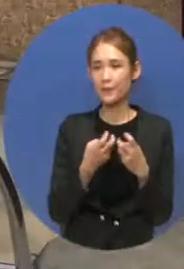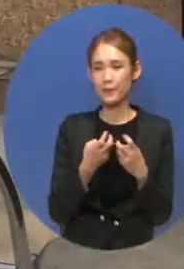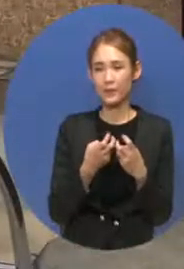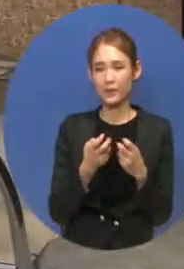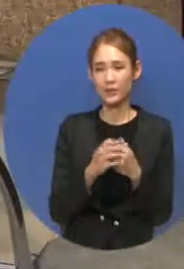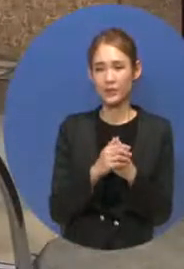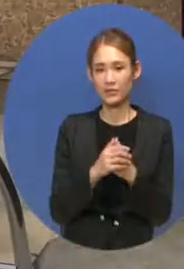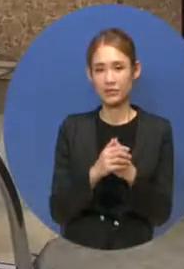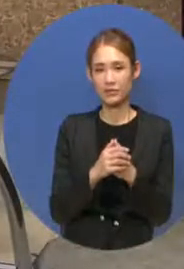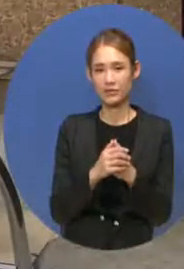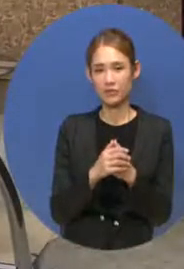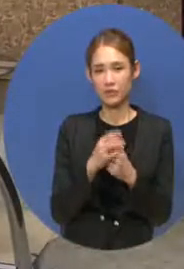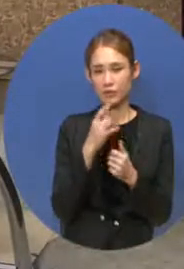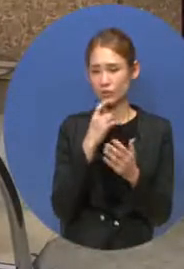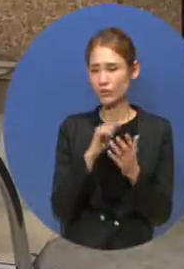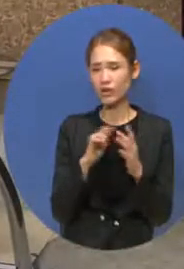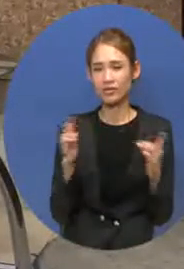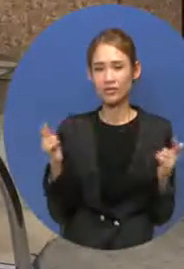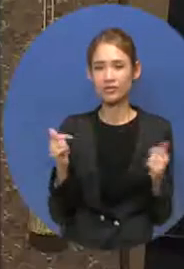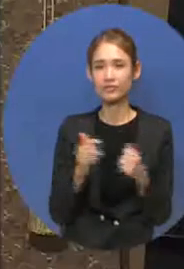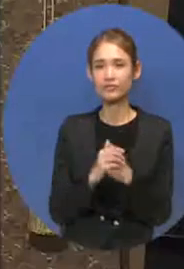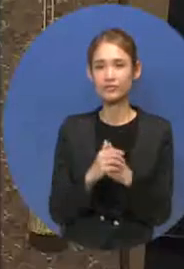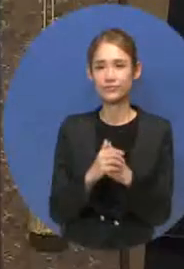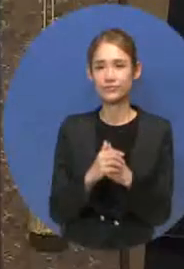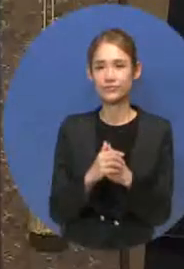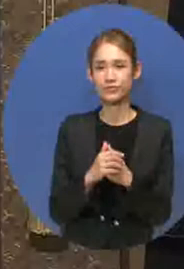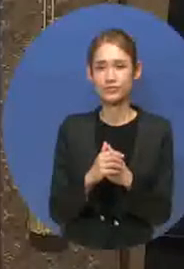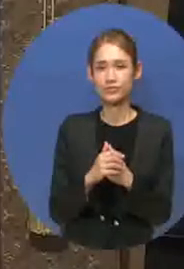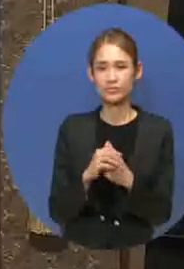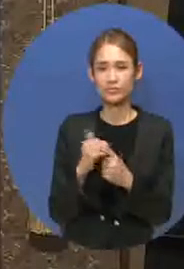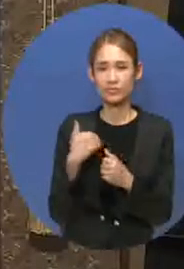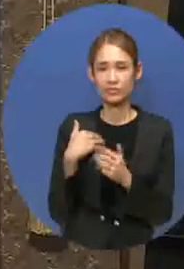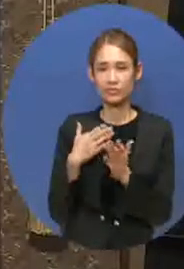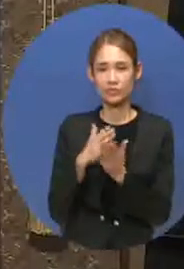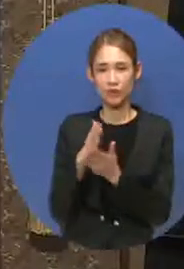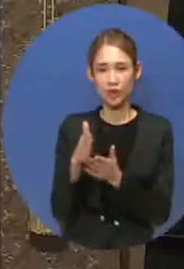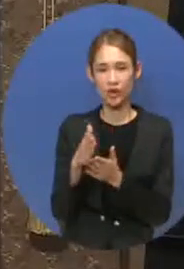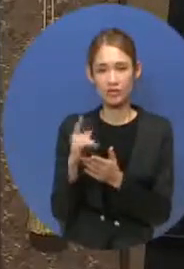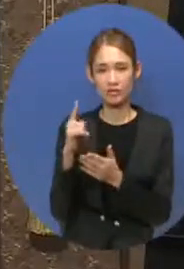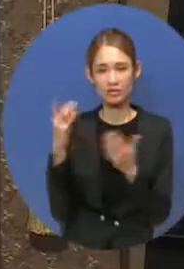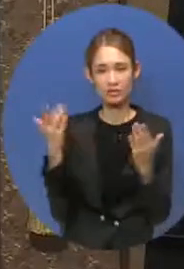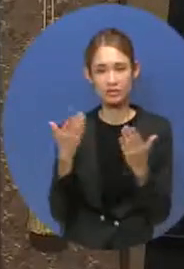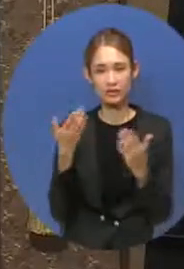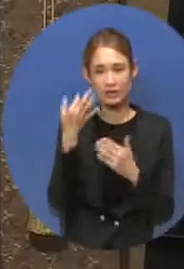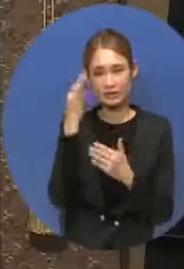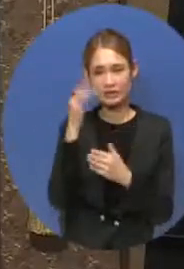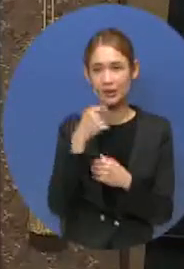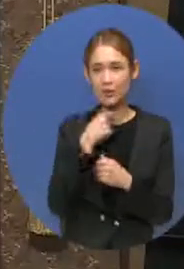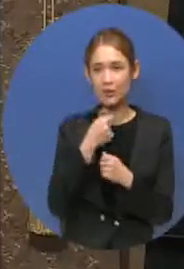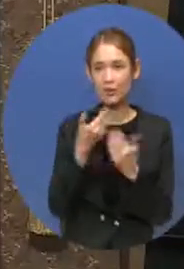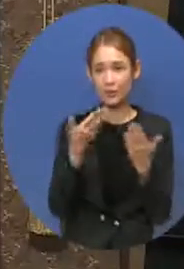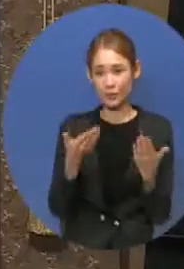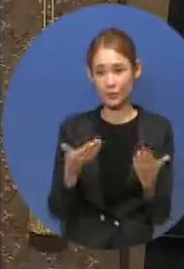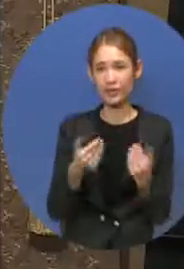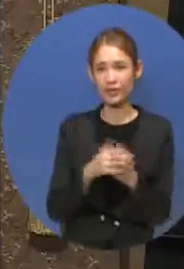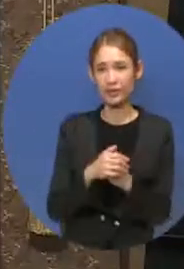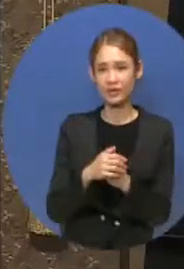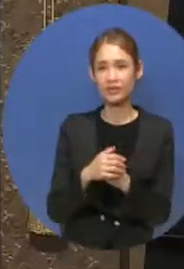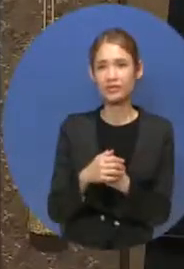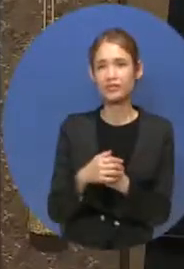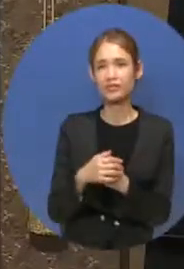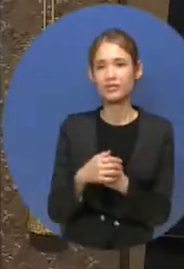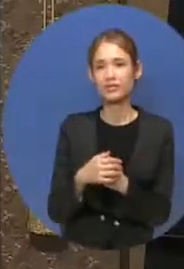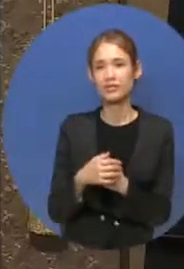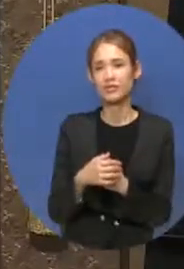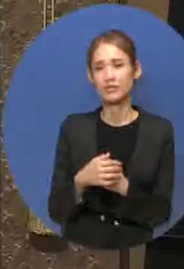사실 살림하는 게 쉽지가 않잖아요. 그럼요. 저는 전업주부도 하나의 직업으로 완전히 인정을 하는